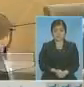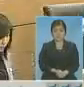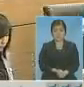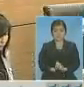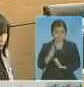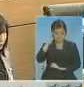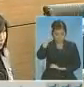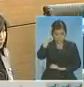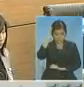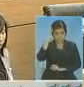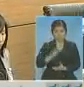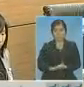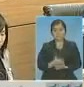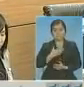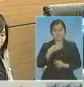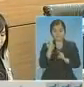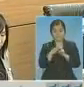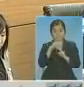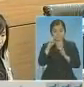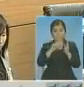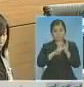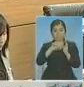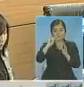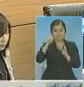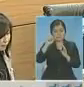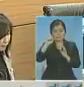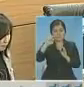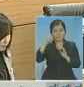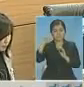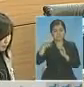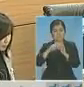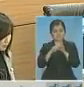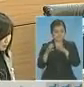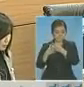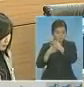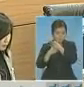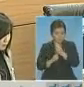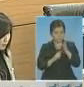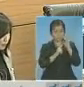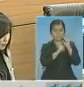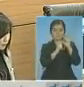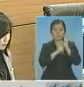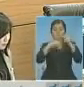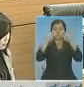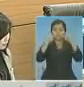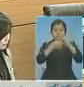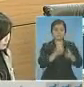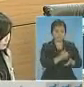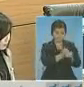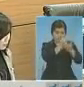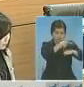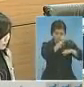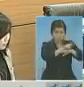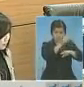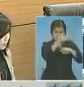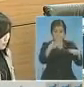ท่านประธานคะฉันรังสิมาลอรัศมีค่ะสมาชิกสภาผู้แทนราษฎรพรรคประชาธิปัตย์จังหวัดสมุทรสงครามท่านประธานช่วยสรุปหน่อยสิคะดิ